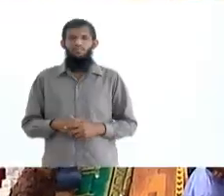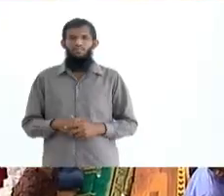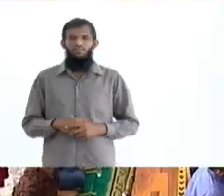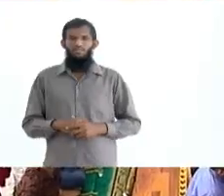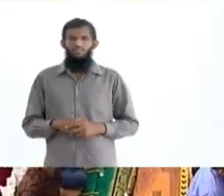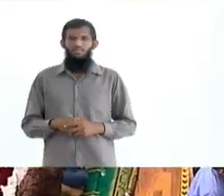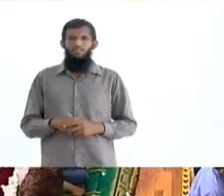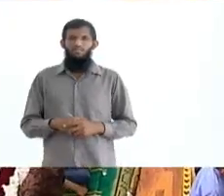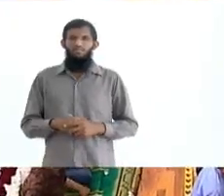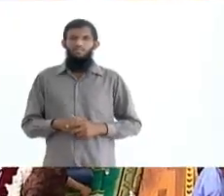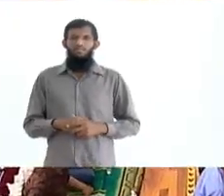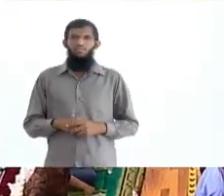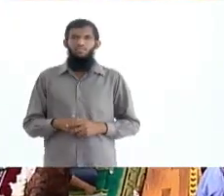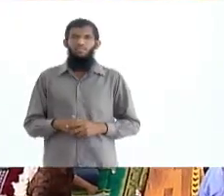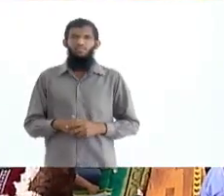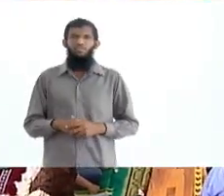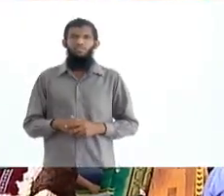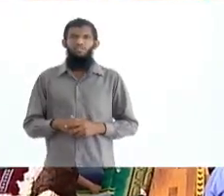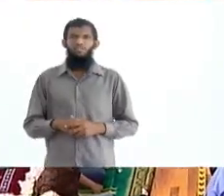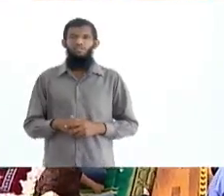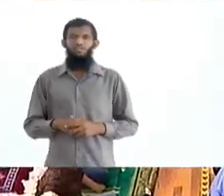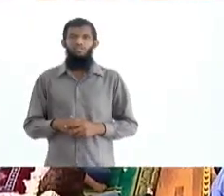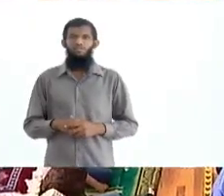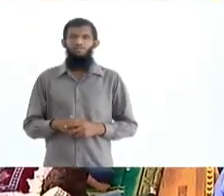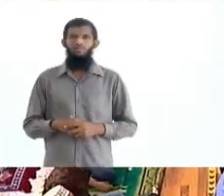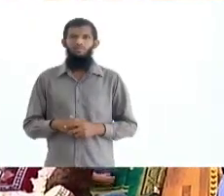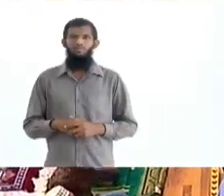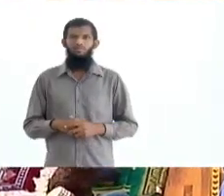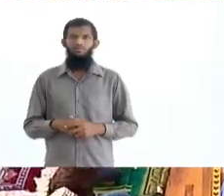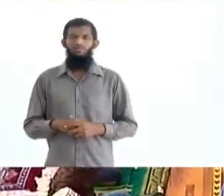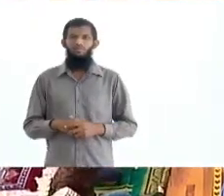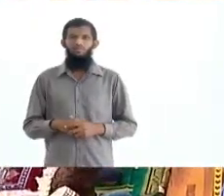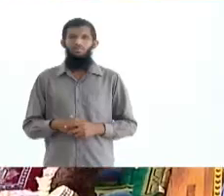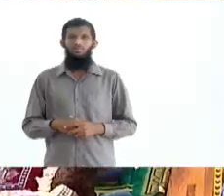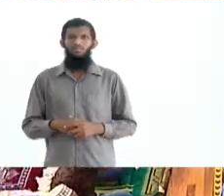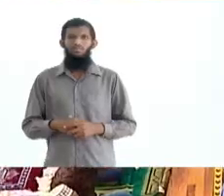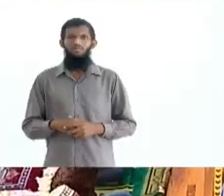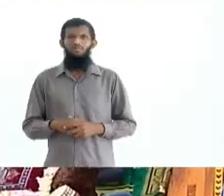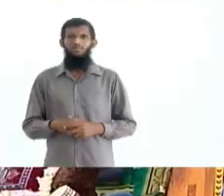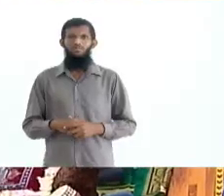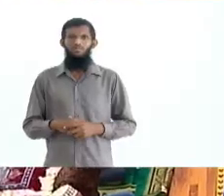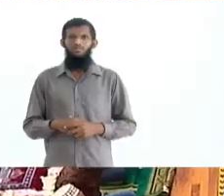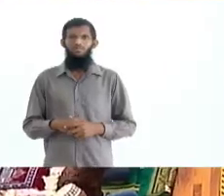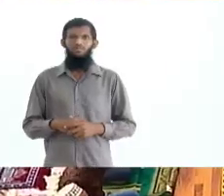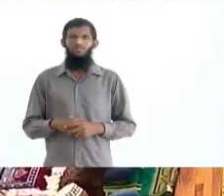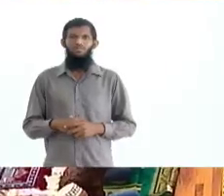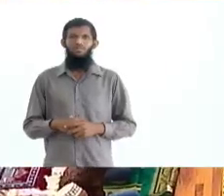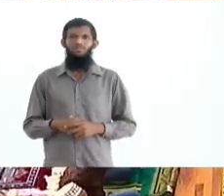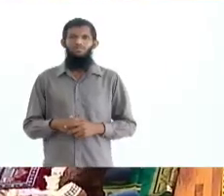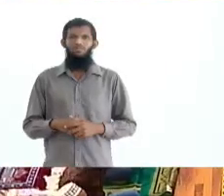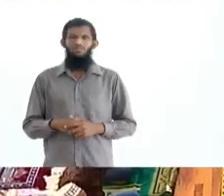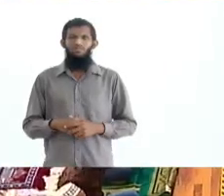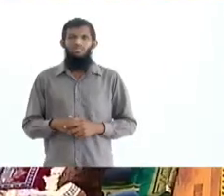الله وحده لا شريك له, وأشهد أن محمدًا عبده ورسوله صلى